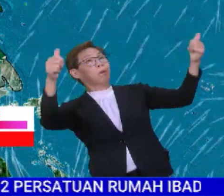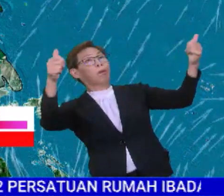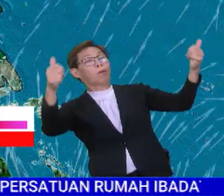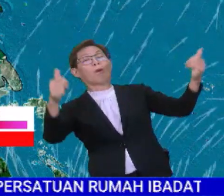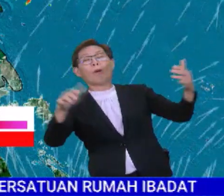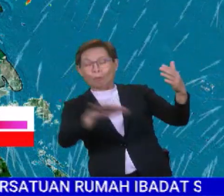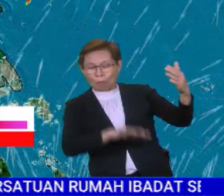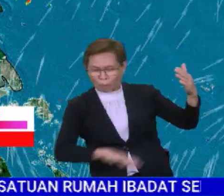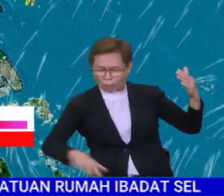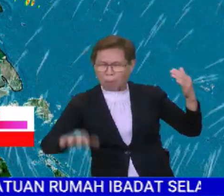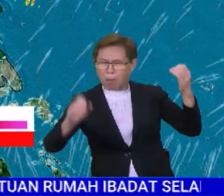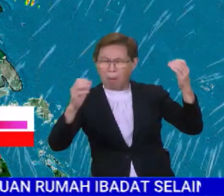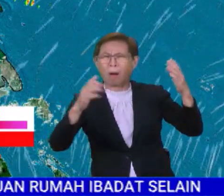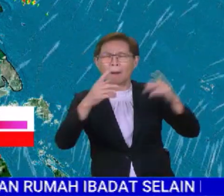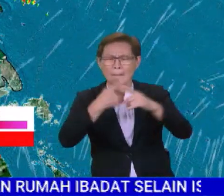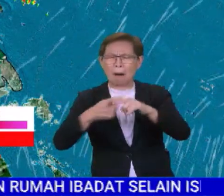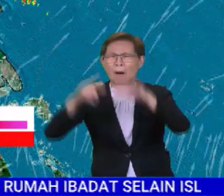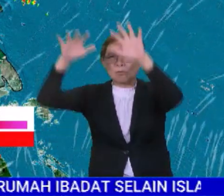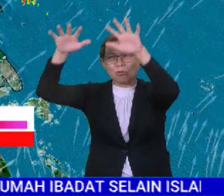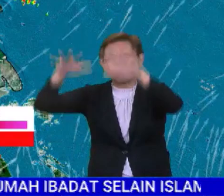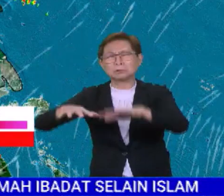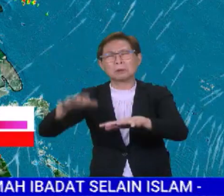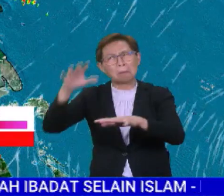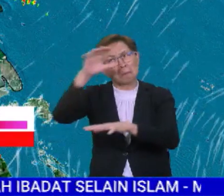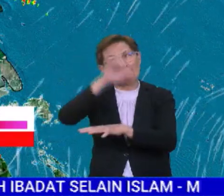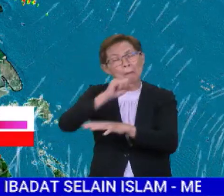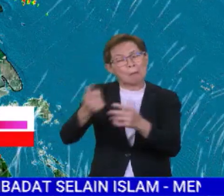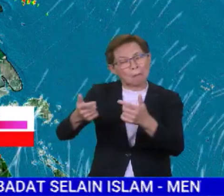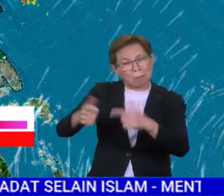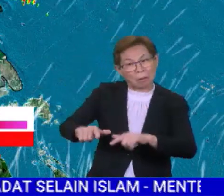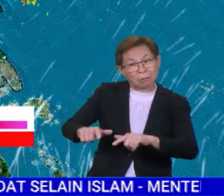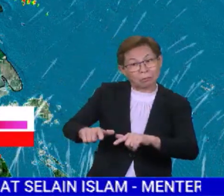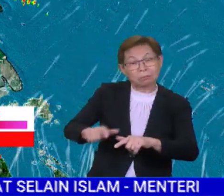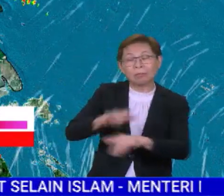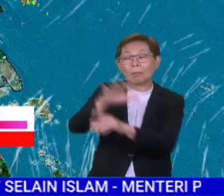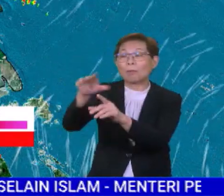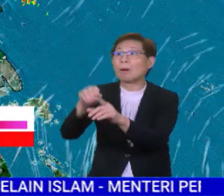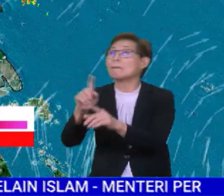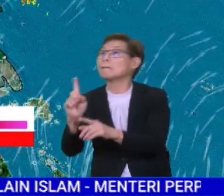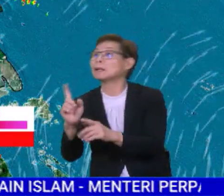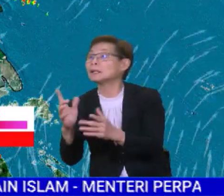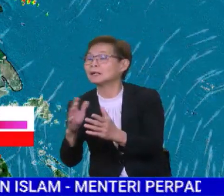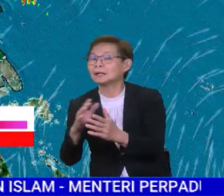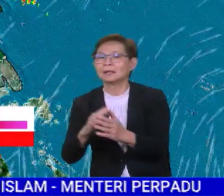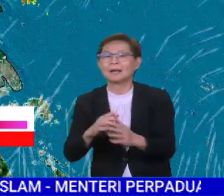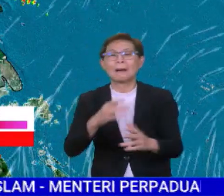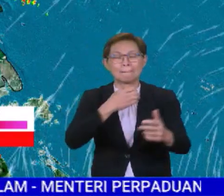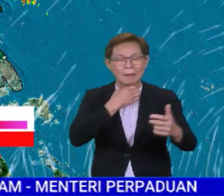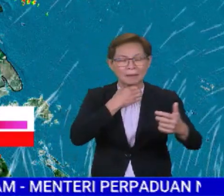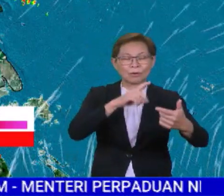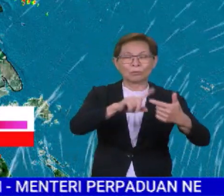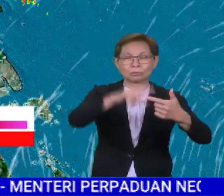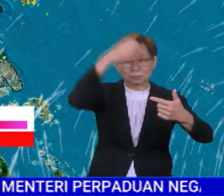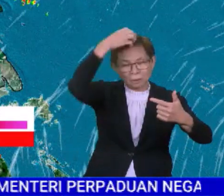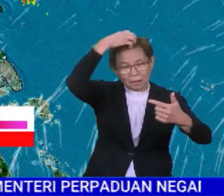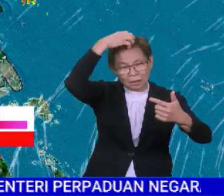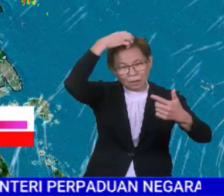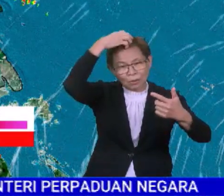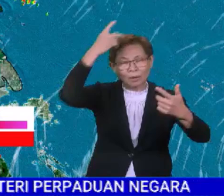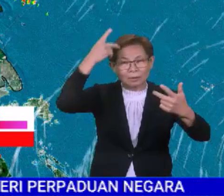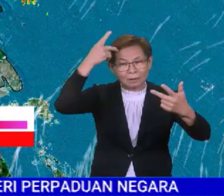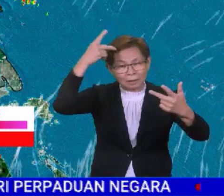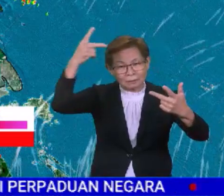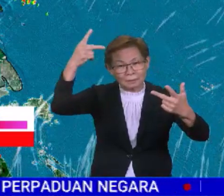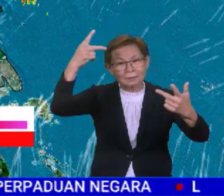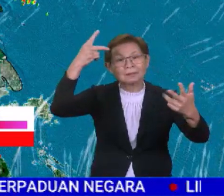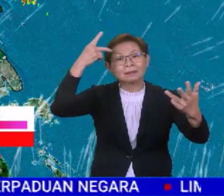bagaimanapun, hujan masih lagi dijangka berpotensi untuk berlaku melibatkan bahagian pedalaman negeri Perak, Selangor, negeri